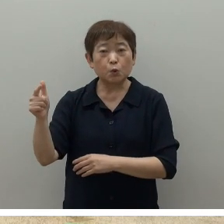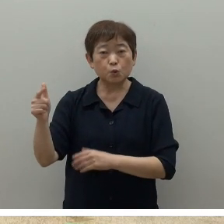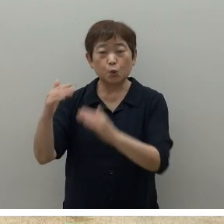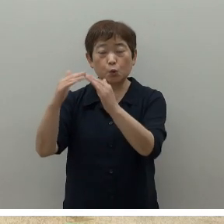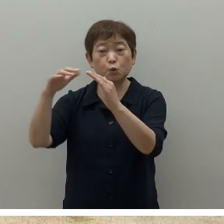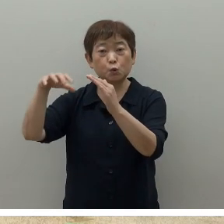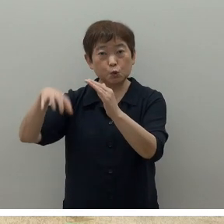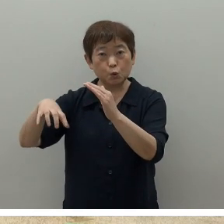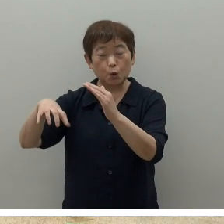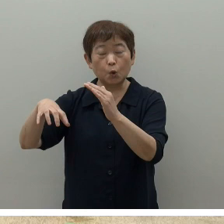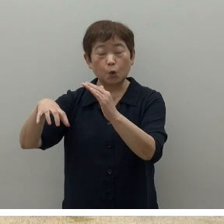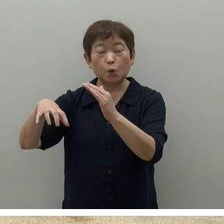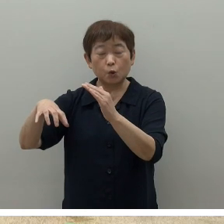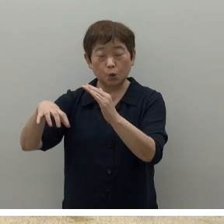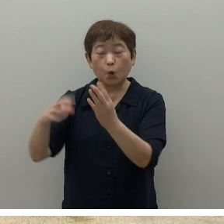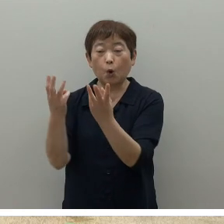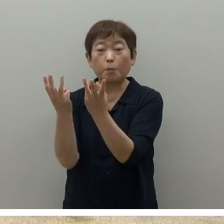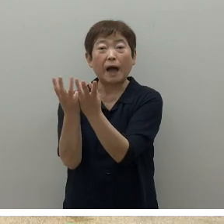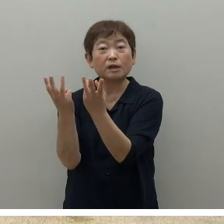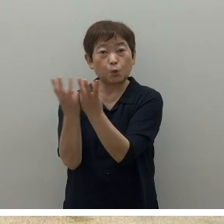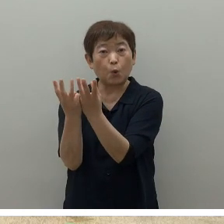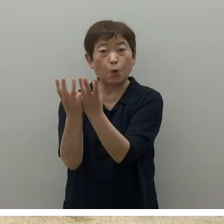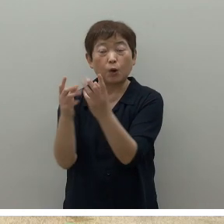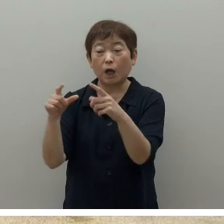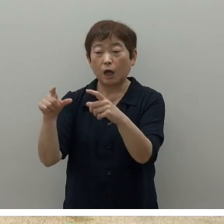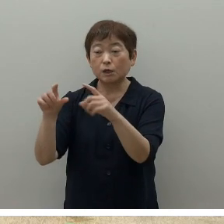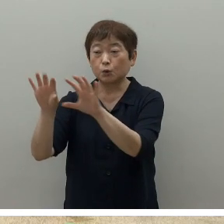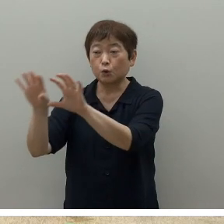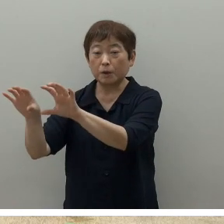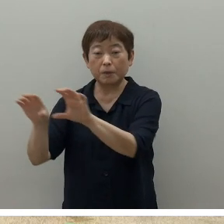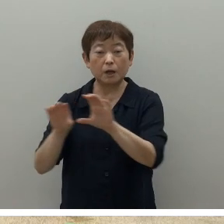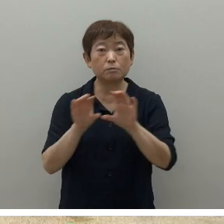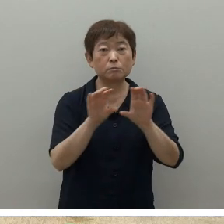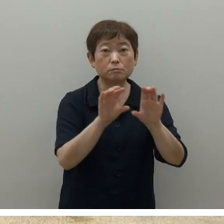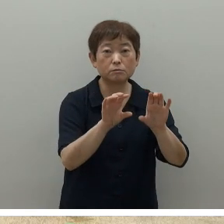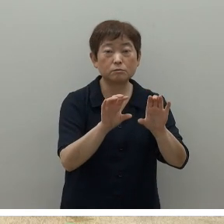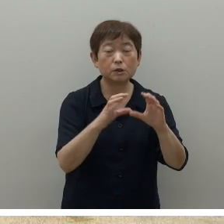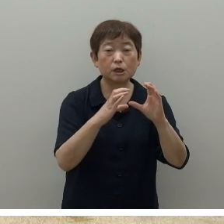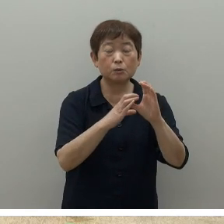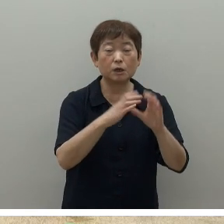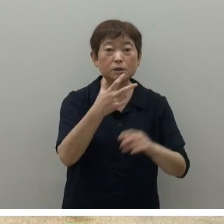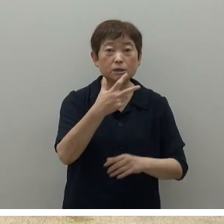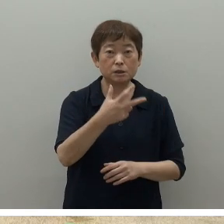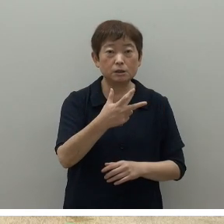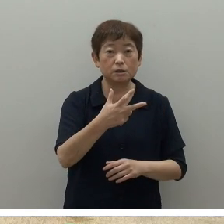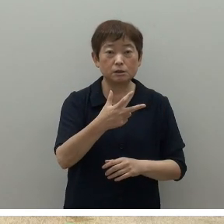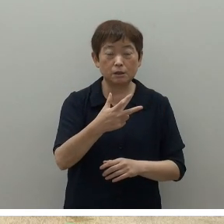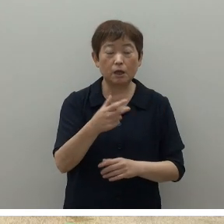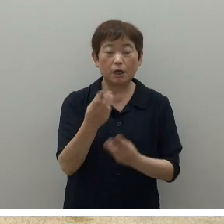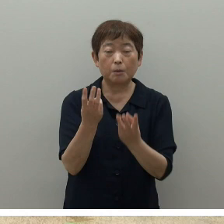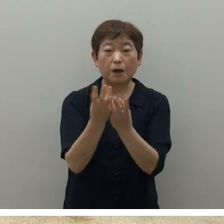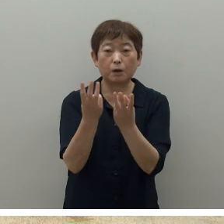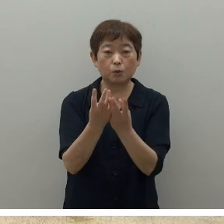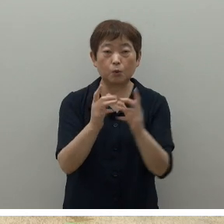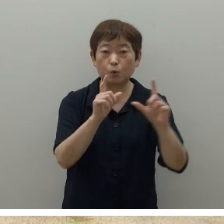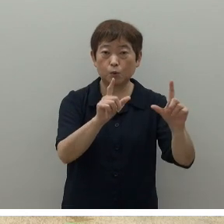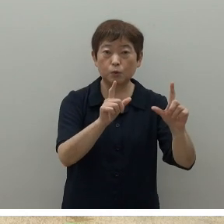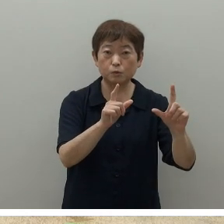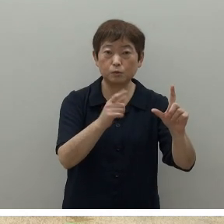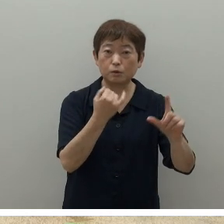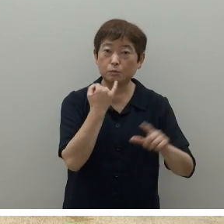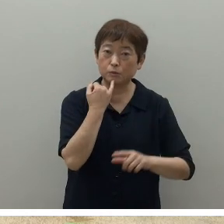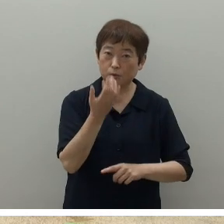接種券番号を県の方からもらってまして、こちらで打つ可能性があるという方